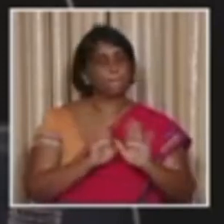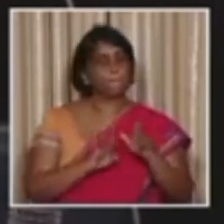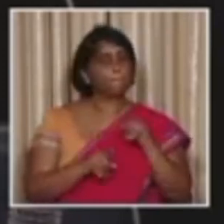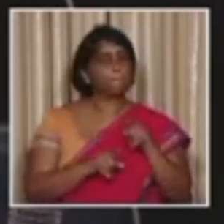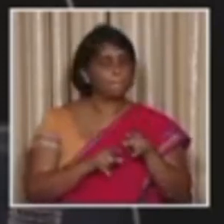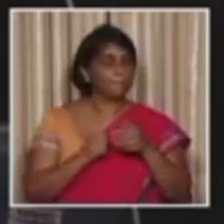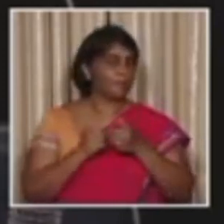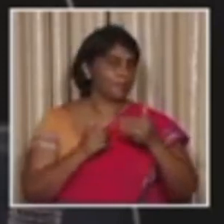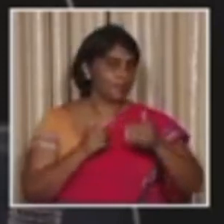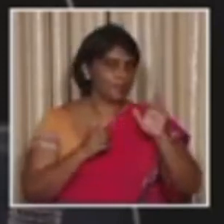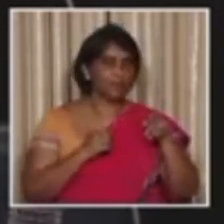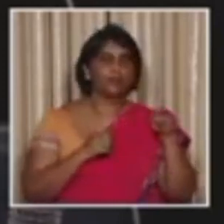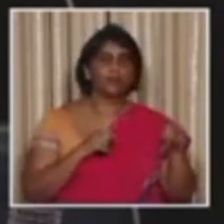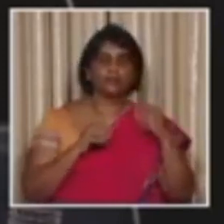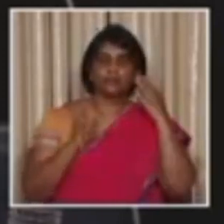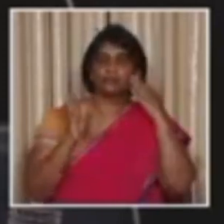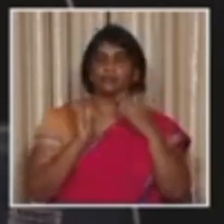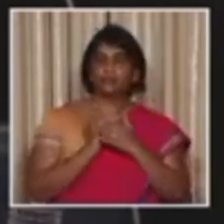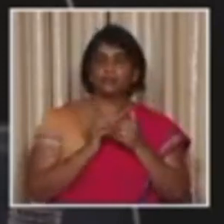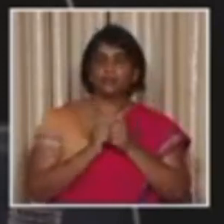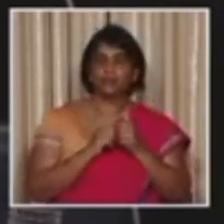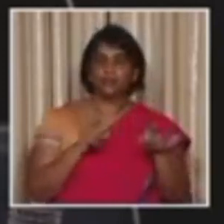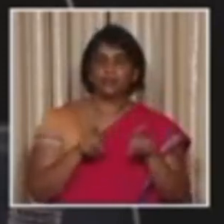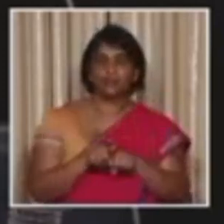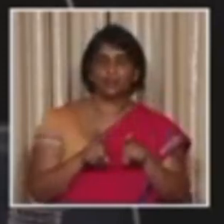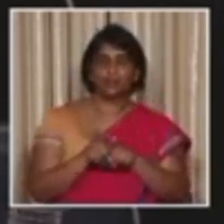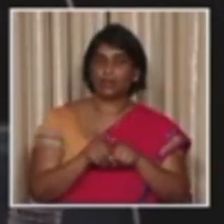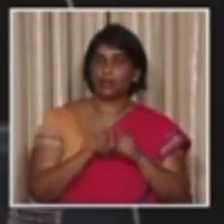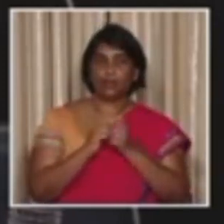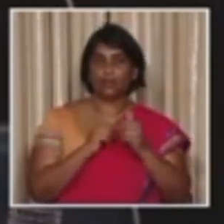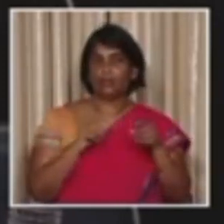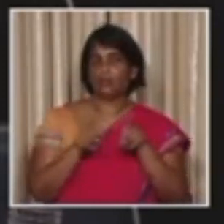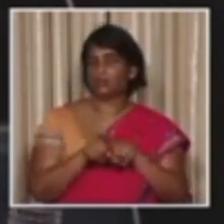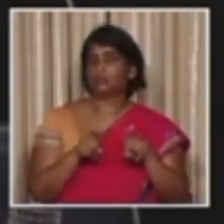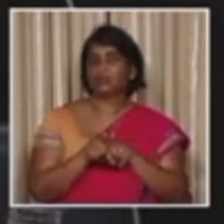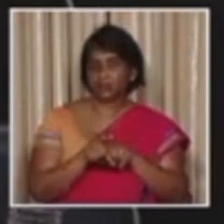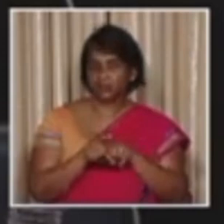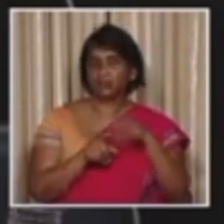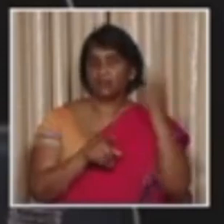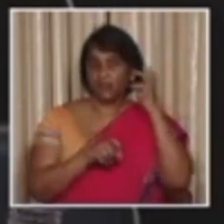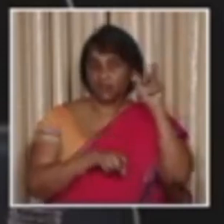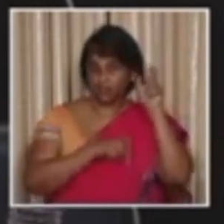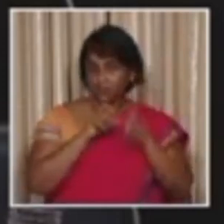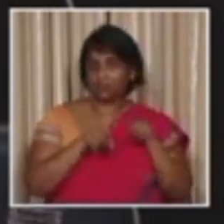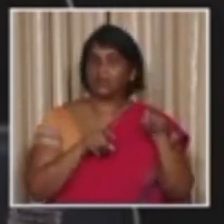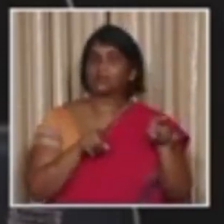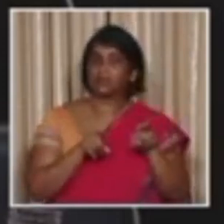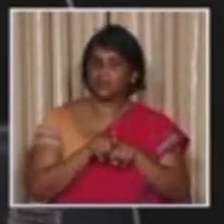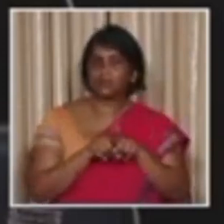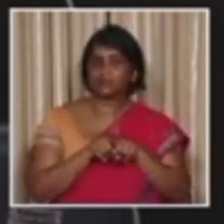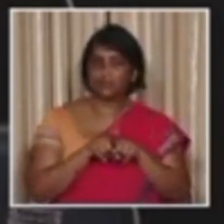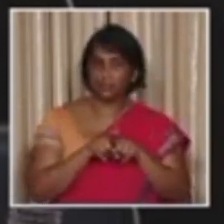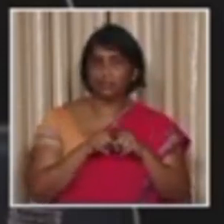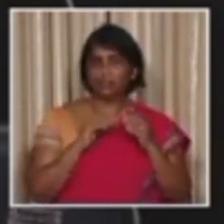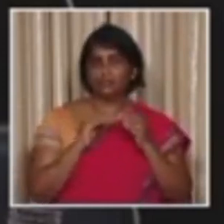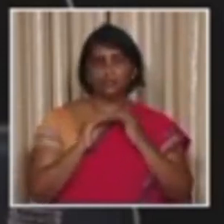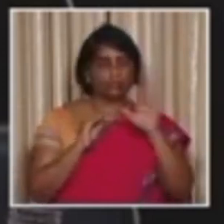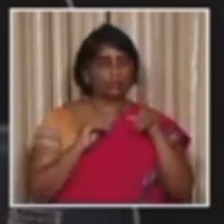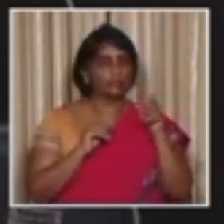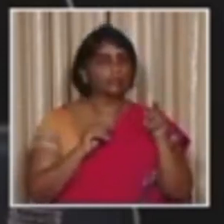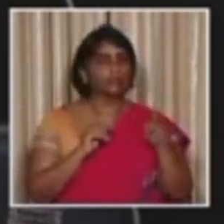அதற்காக முஸ்லீம்கள் என்பதற்காக இவ்வாறு அவர்களுடைய எங்களுடைய மசிதை கூட